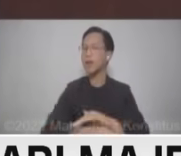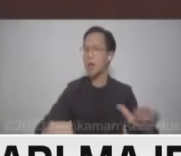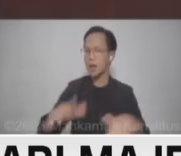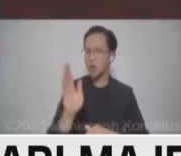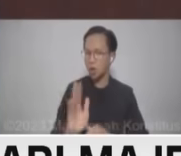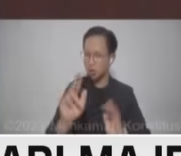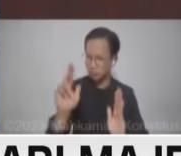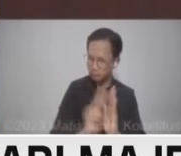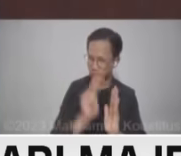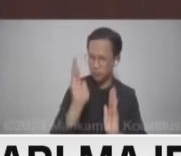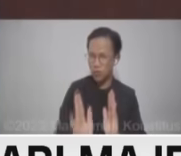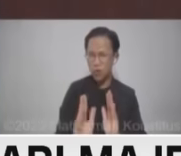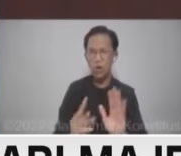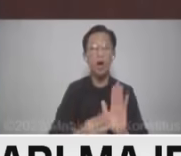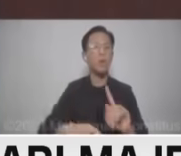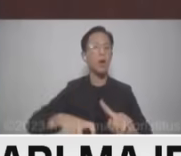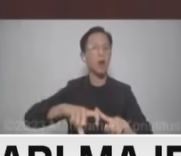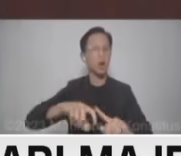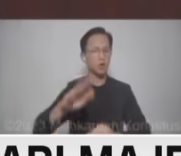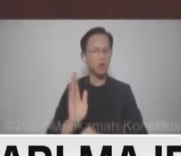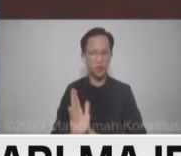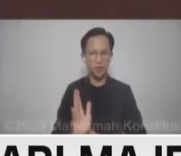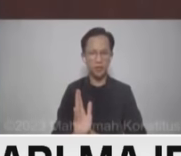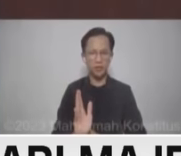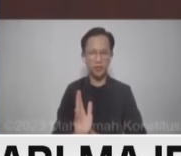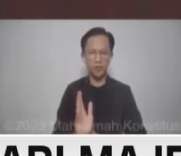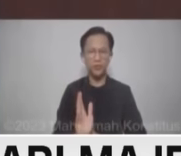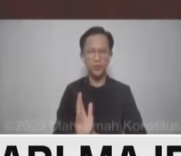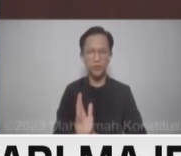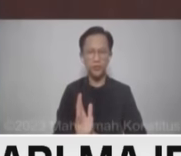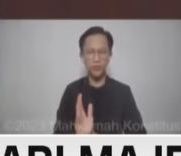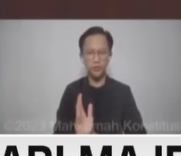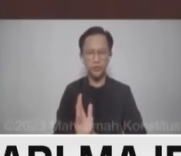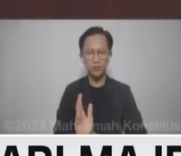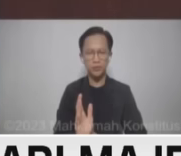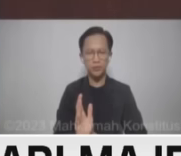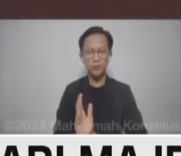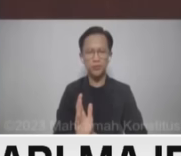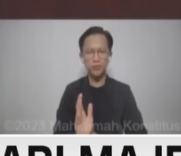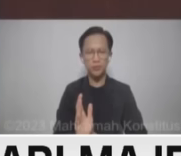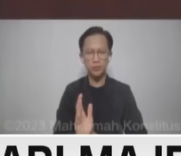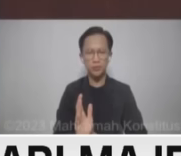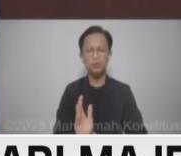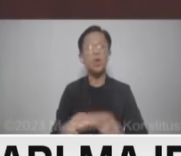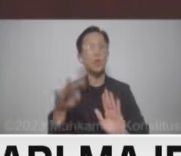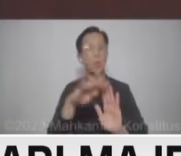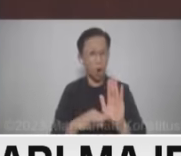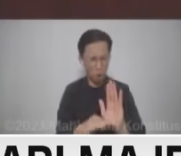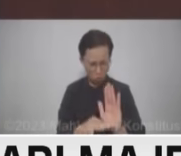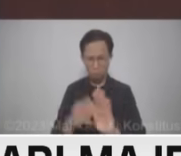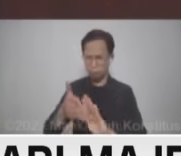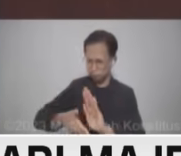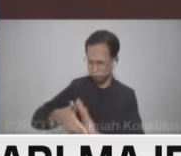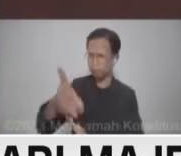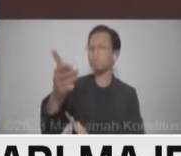pemberhentian dengan tidak hormat sangat mungkin apalagi eh Prof jimli ini pernah menjadi ketua dewan kehormatan penyelenggara Pemilu